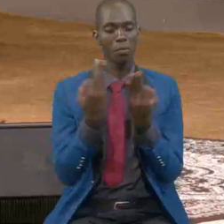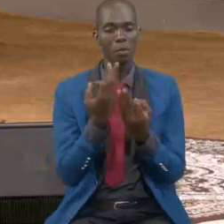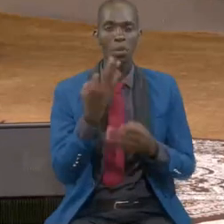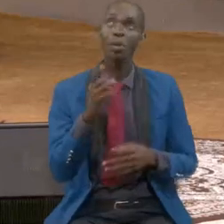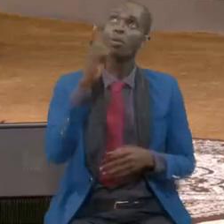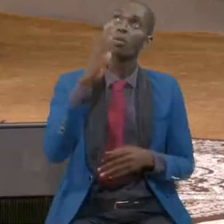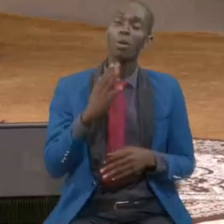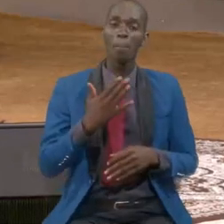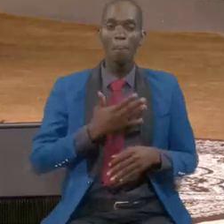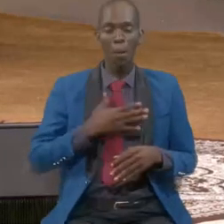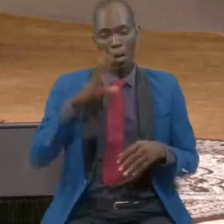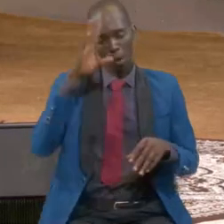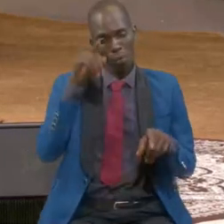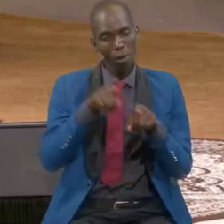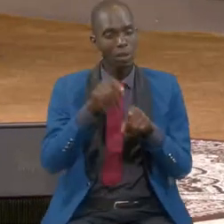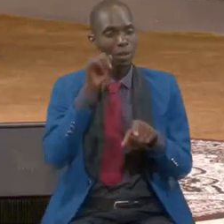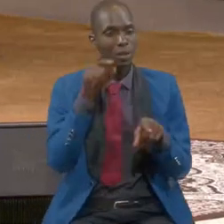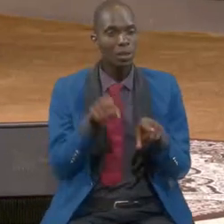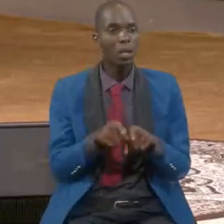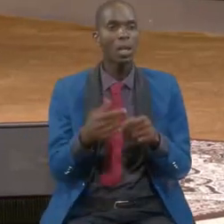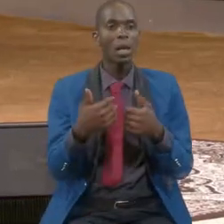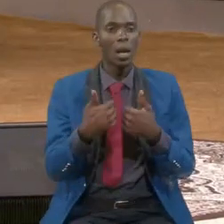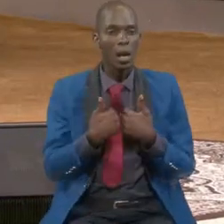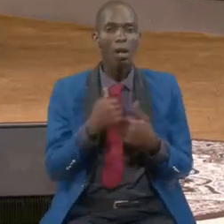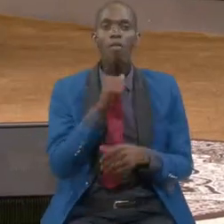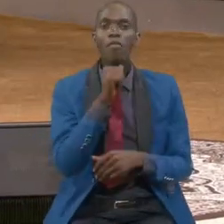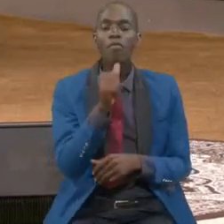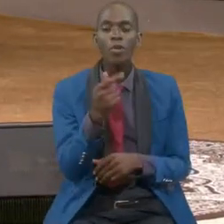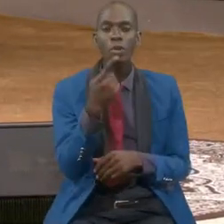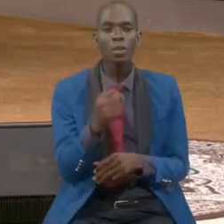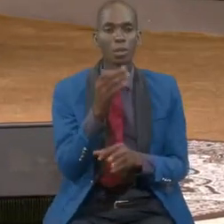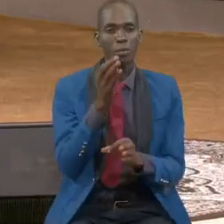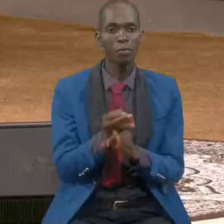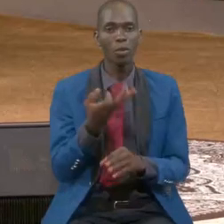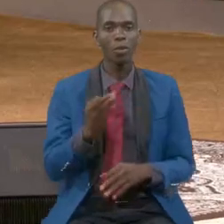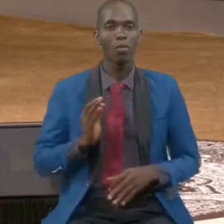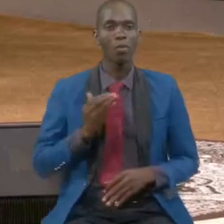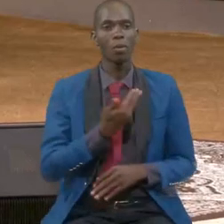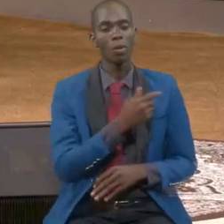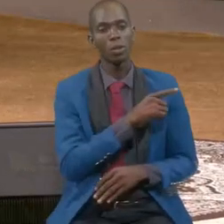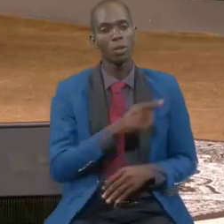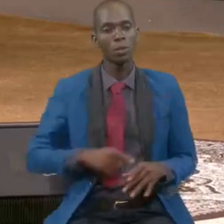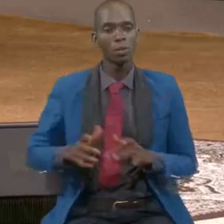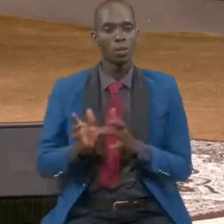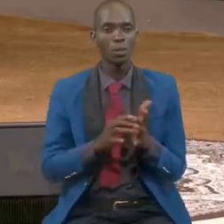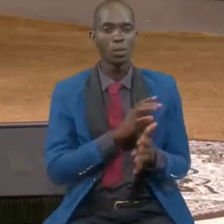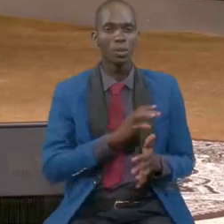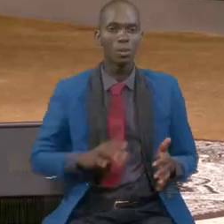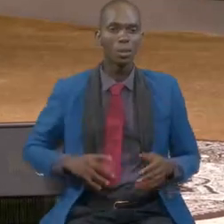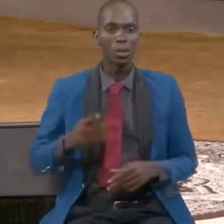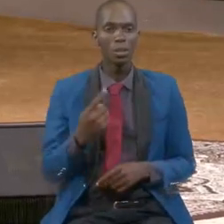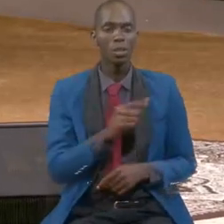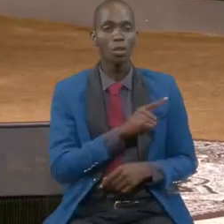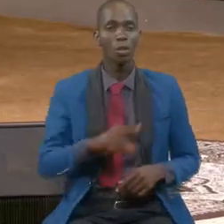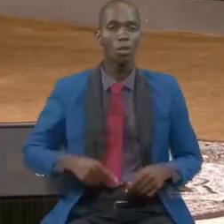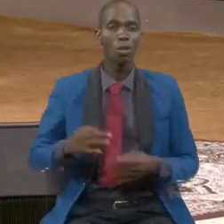de Dieu. Mes frères, que votre foi en notre glorieux Seigneur Jésus-Christ soit exempte